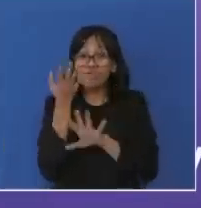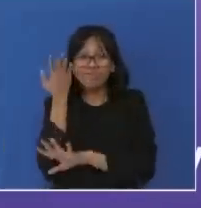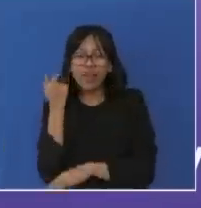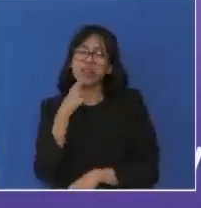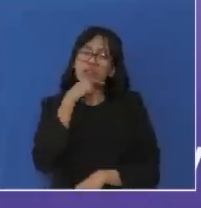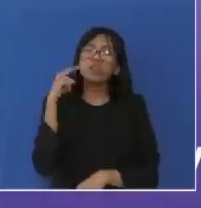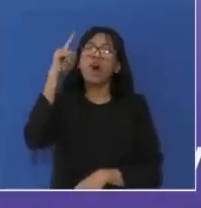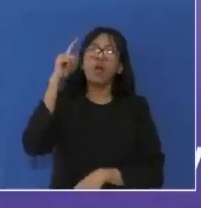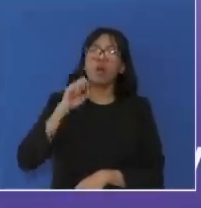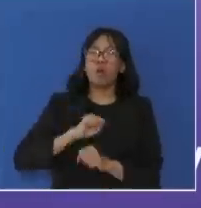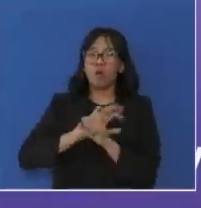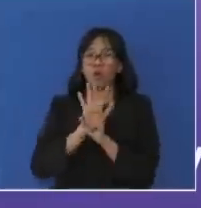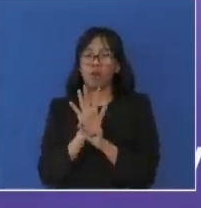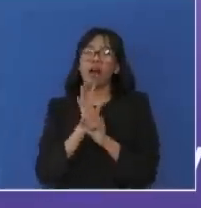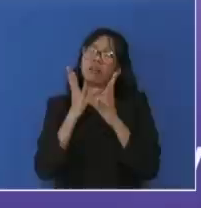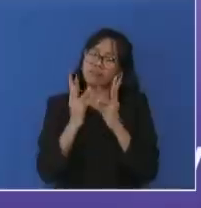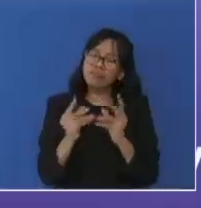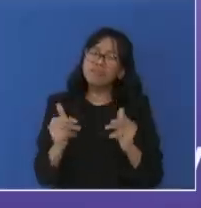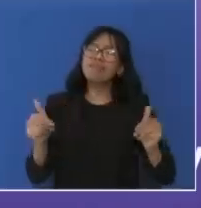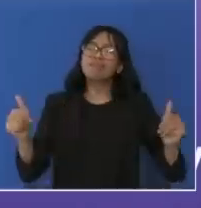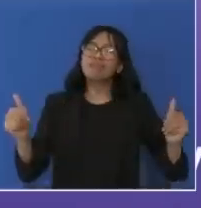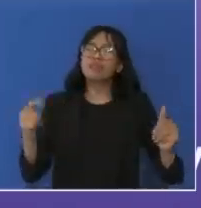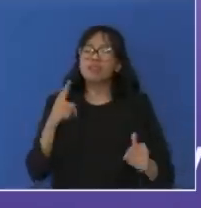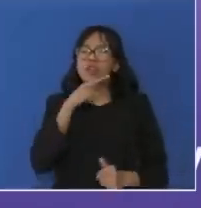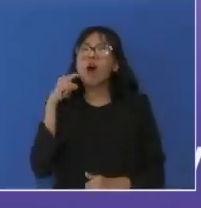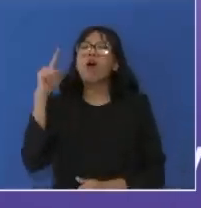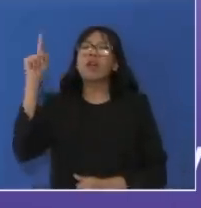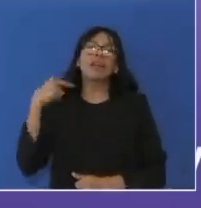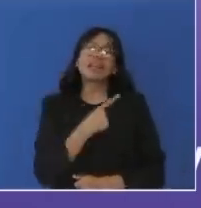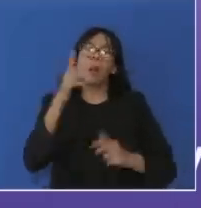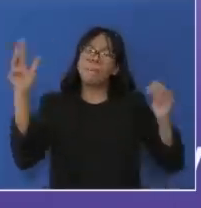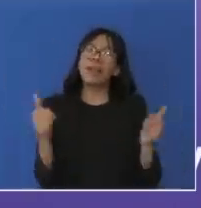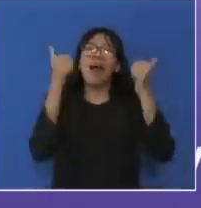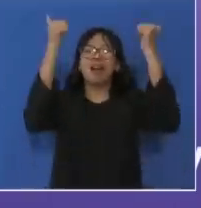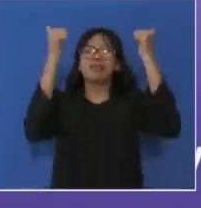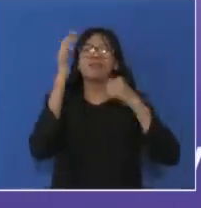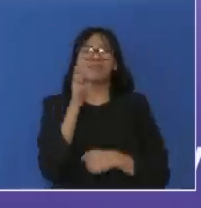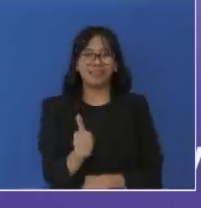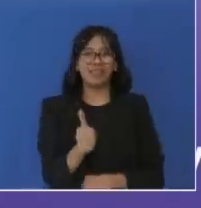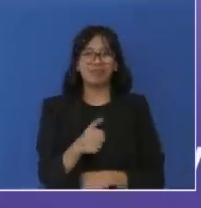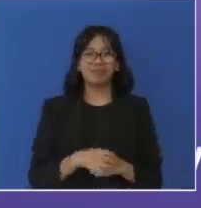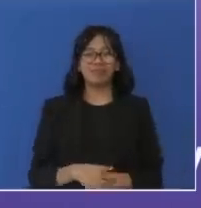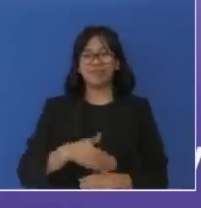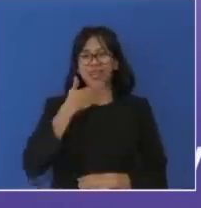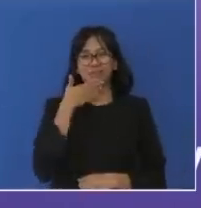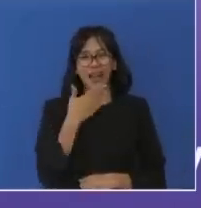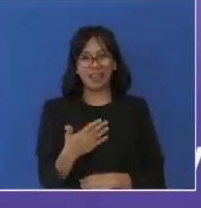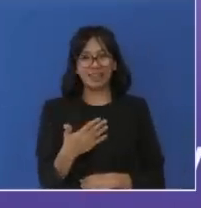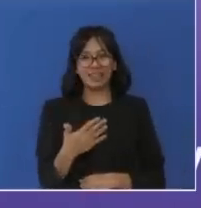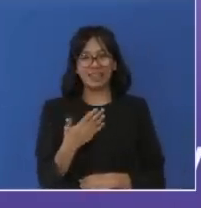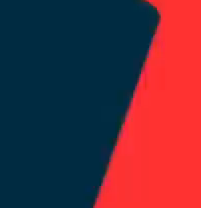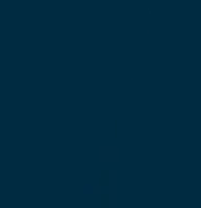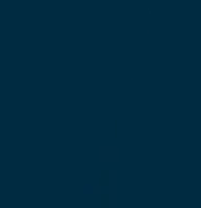akan mampu melewati masa sulit ini dan kita akan bisa menjadi pemenangnya sekian terima kasih